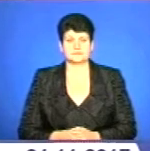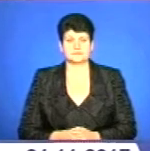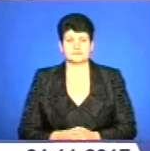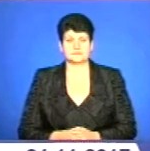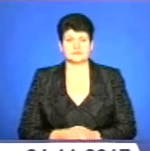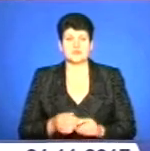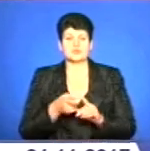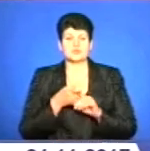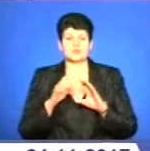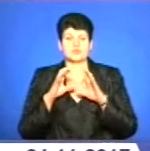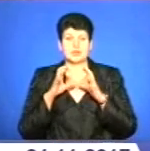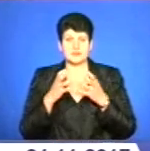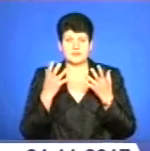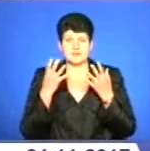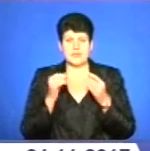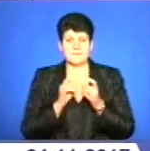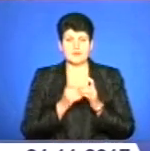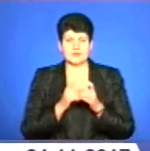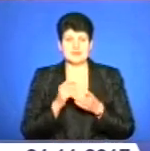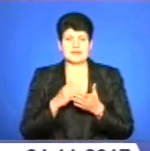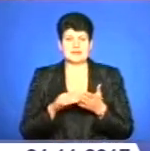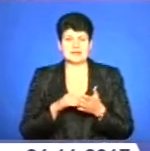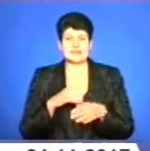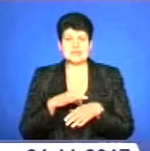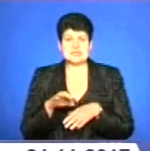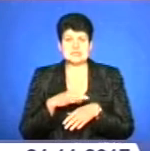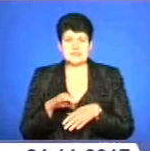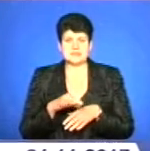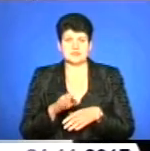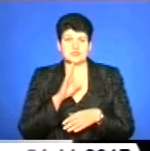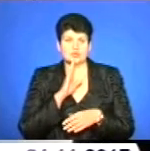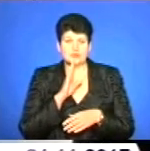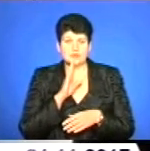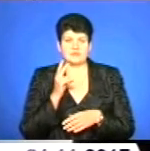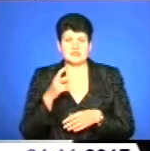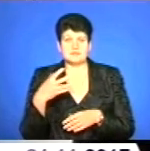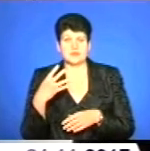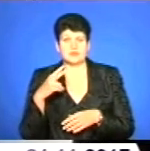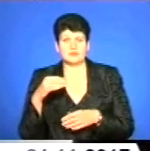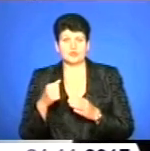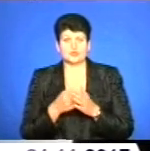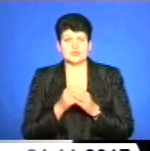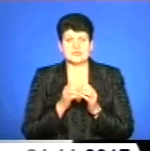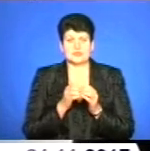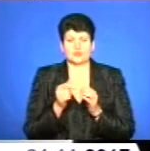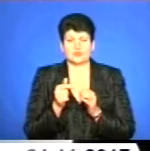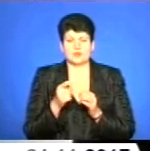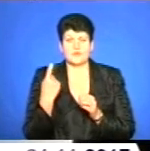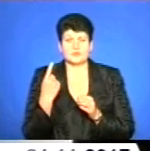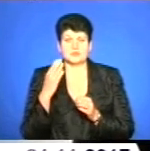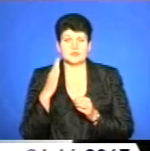В рамках Міжнародного дня боротьби за ліквідацію насильства щодо жінок з 25 листопада до 10 грудня в області буде проходити